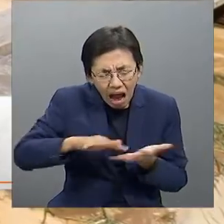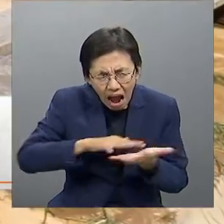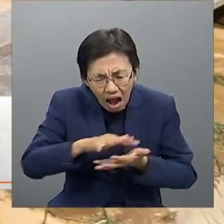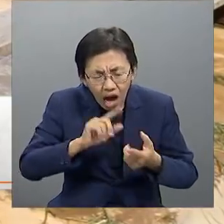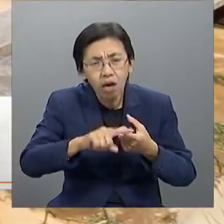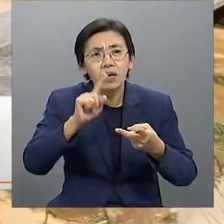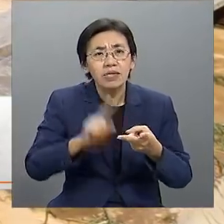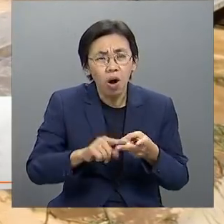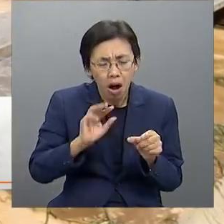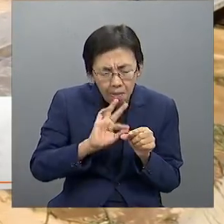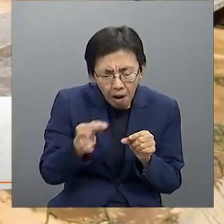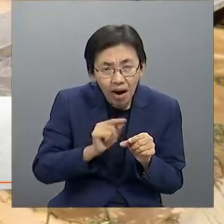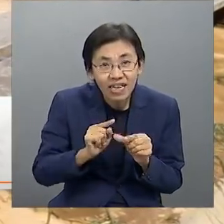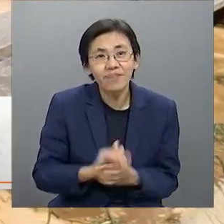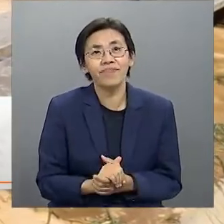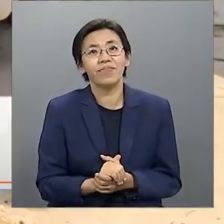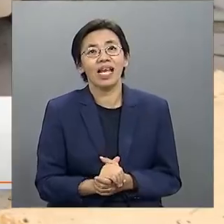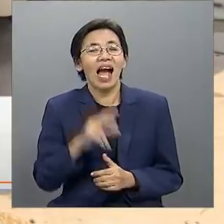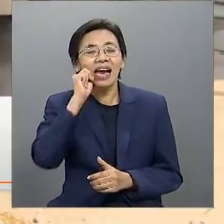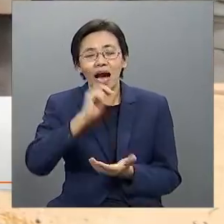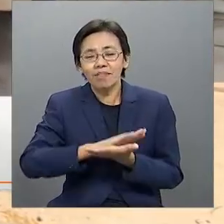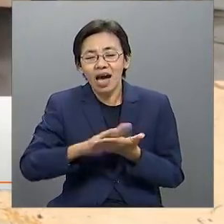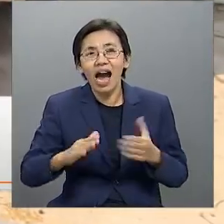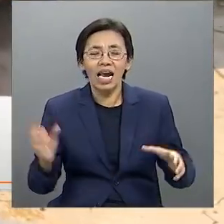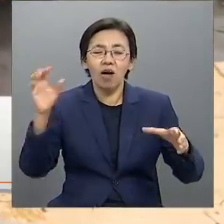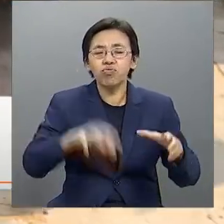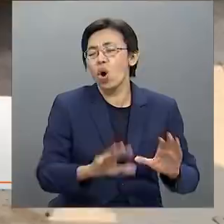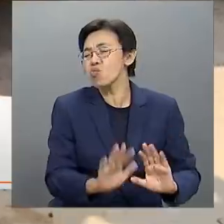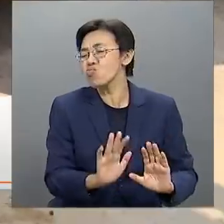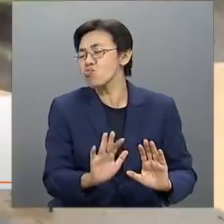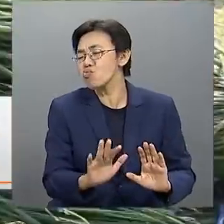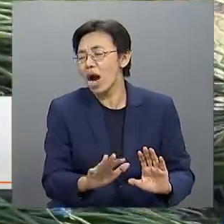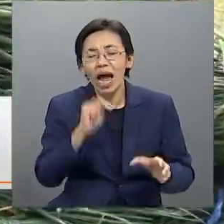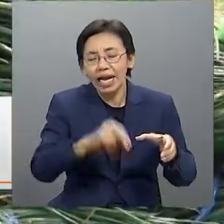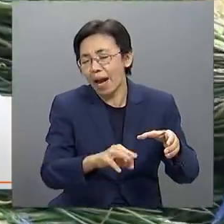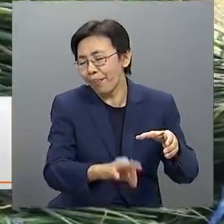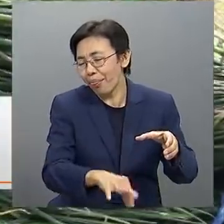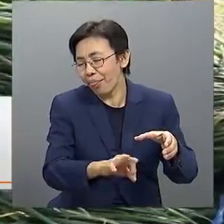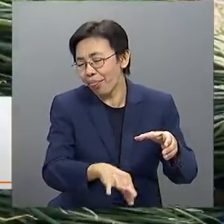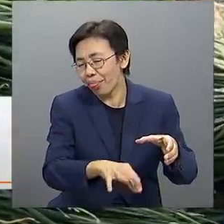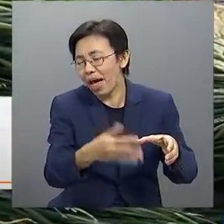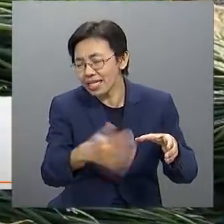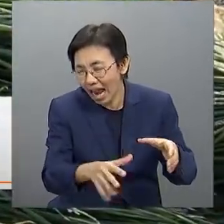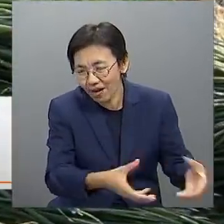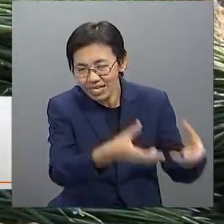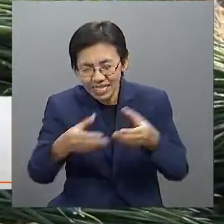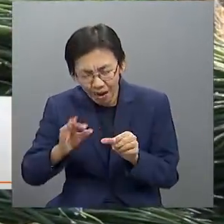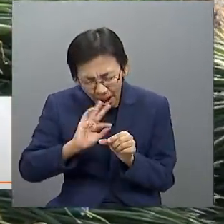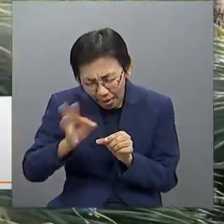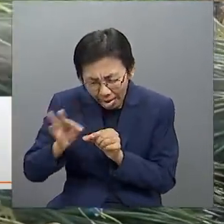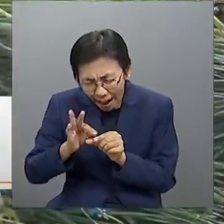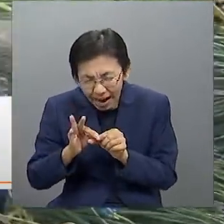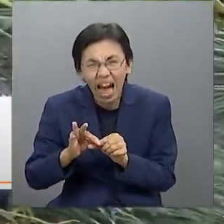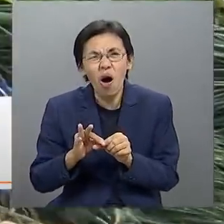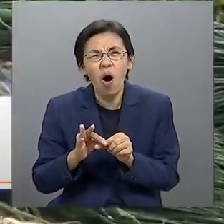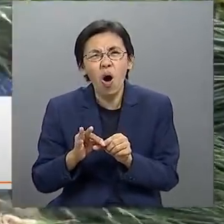การนำต้นหอมมาล้างด้วยน้ำสะอาดแล้วก็ทิ้งให้เสด็จน้ำหลังจากนั้นนำต้นหอมมาตกแต่งให้ดูสวยงามหลอกเปลือกที่ช้ำใบ